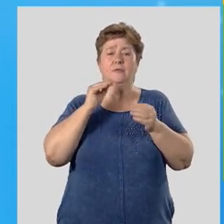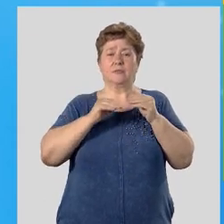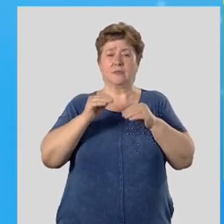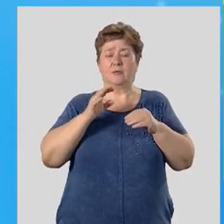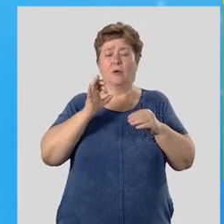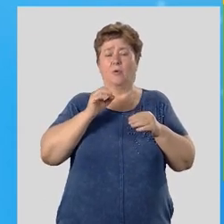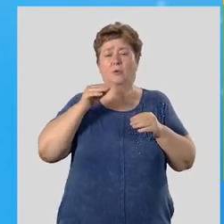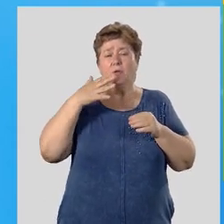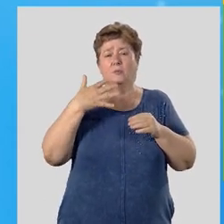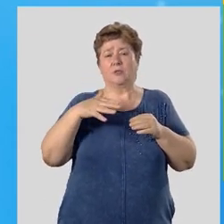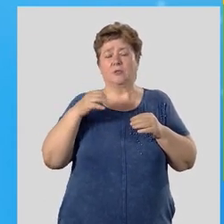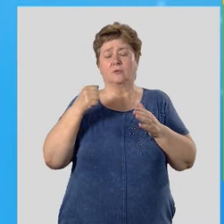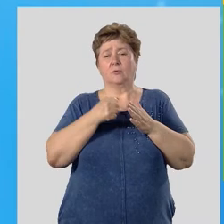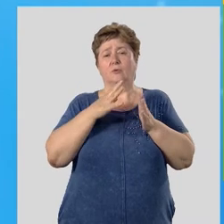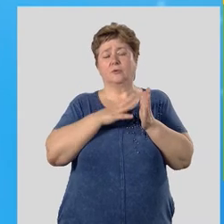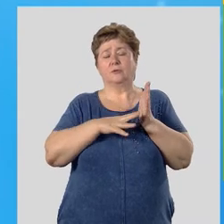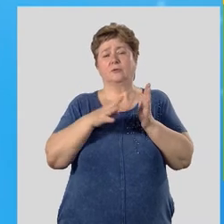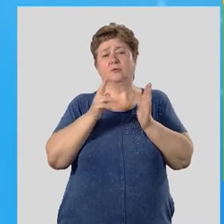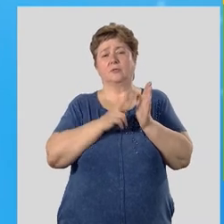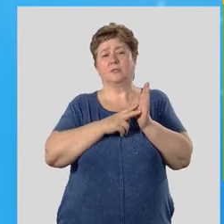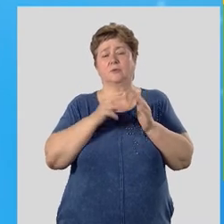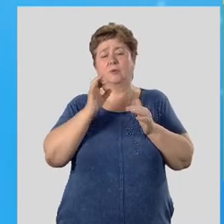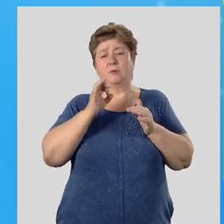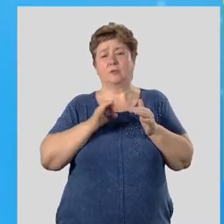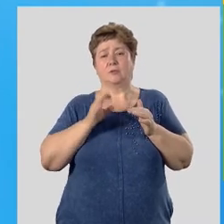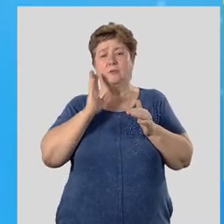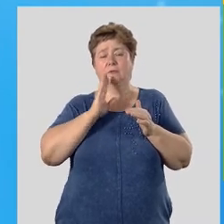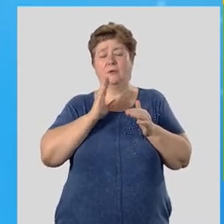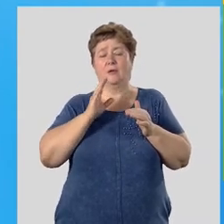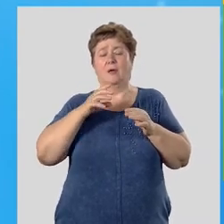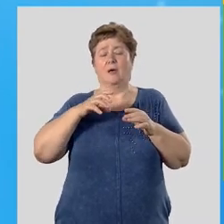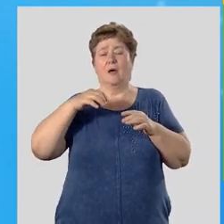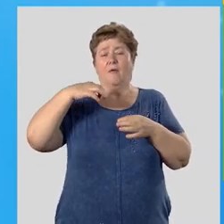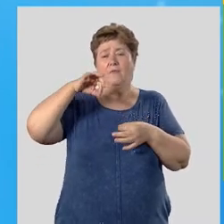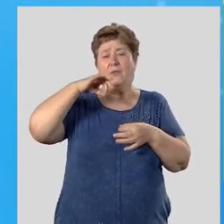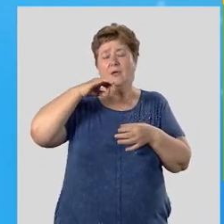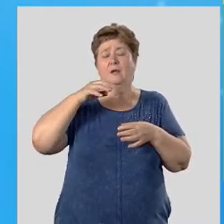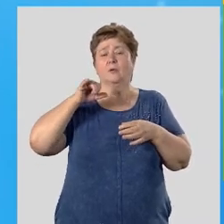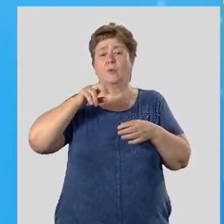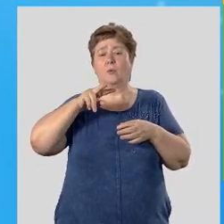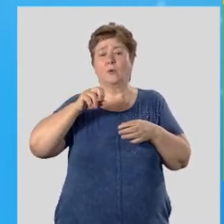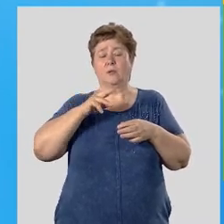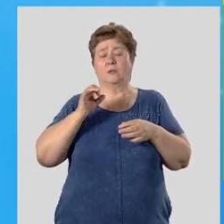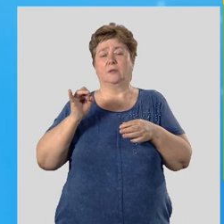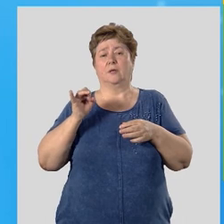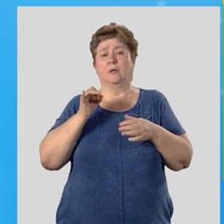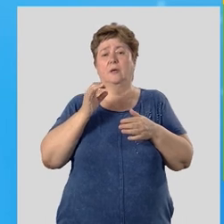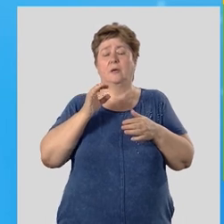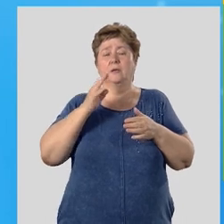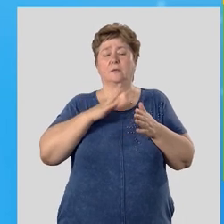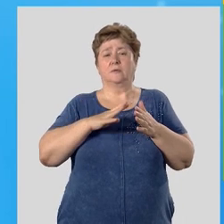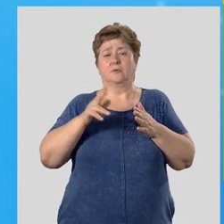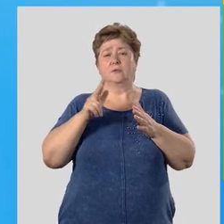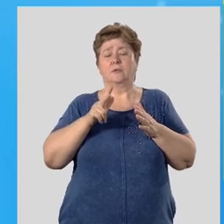от 50 до 97% воды, а в виноградных улитках воды – до